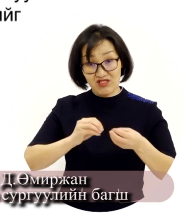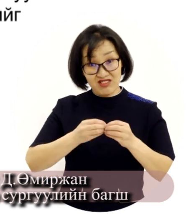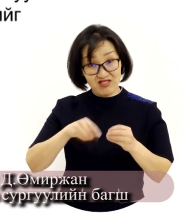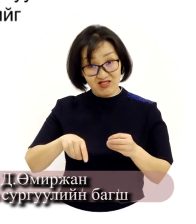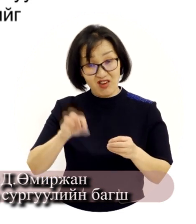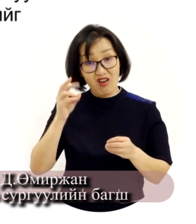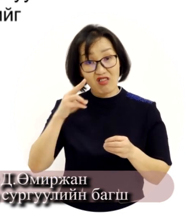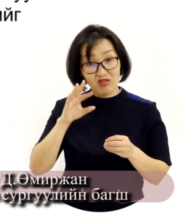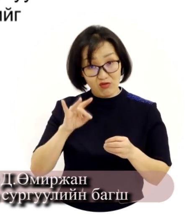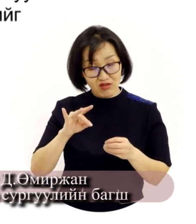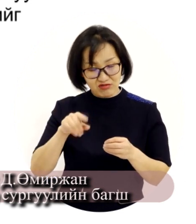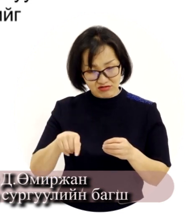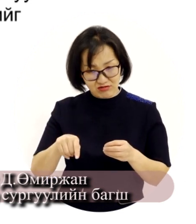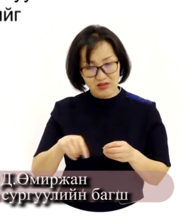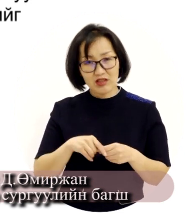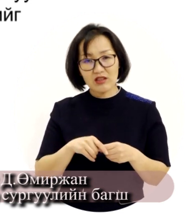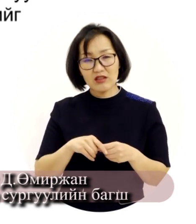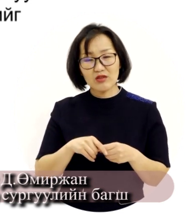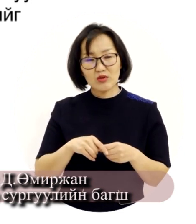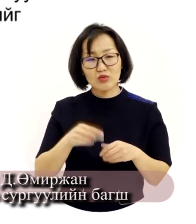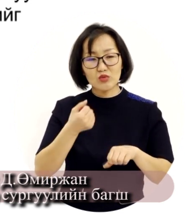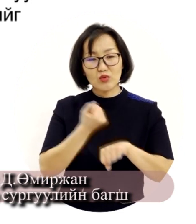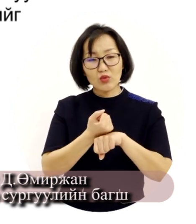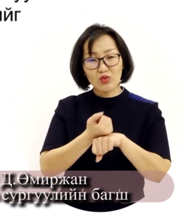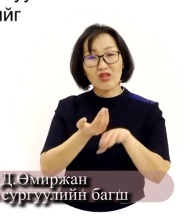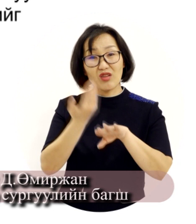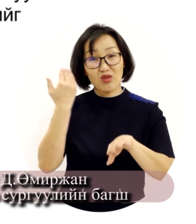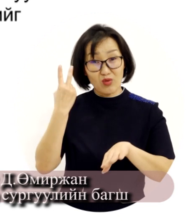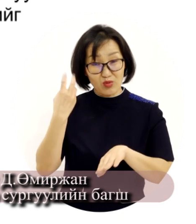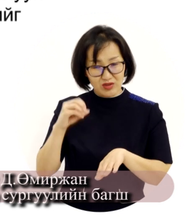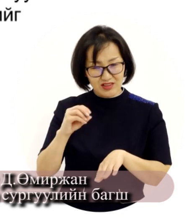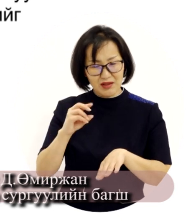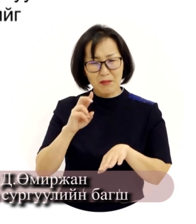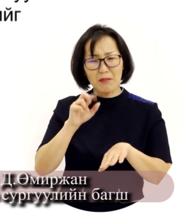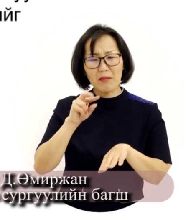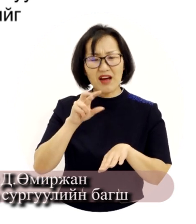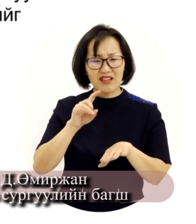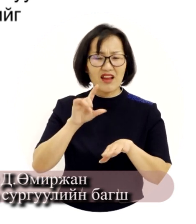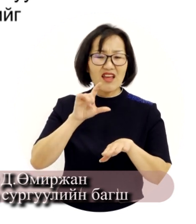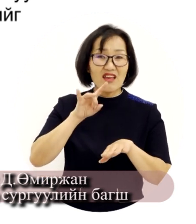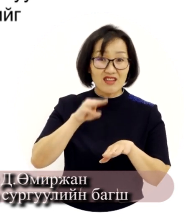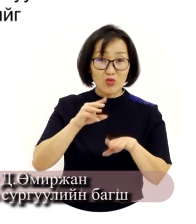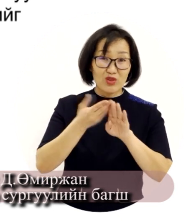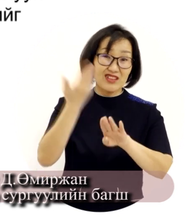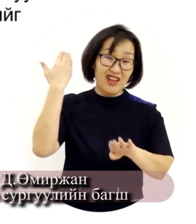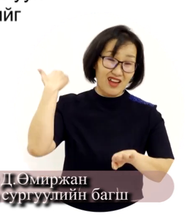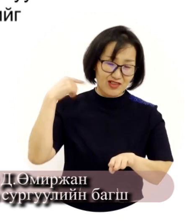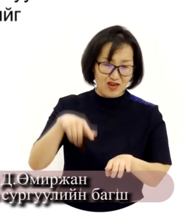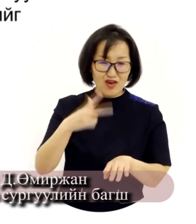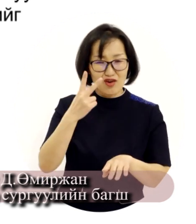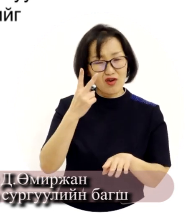тас құрал дәуіріне жататын құралдар. Тарихқа дейінгі уақыттан басталып 2,5 миллионға жыл бұрын